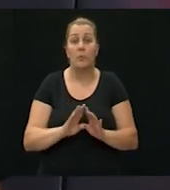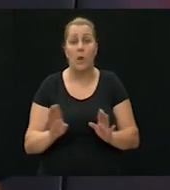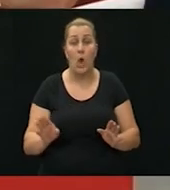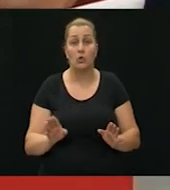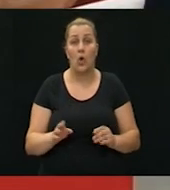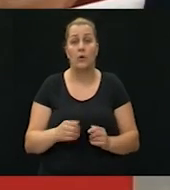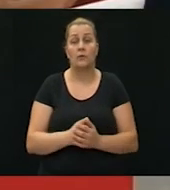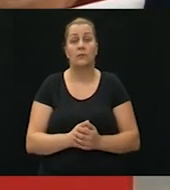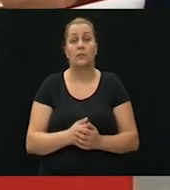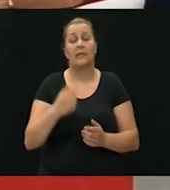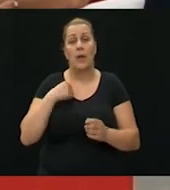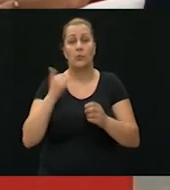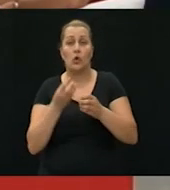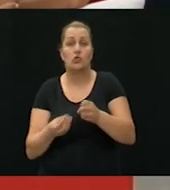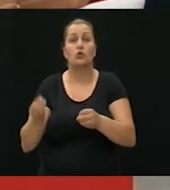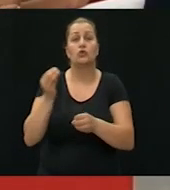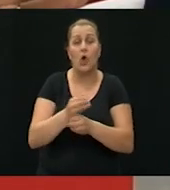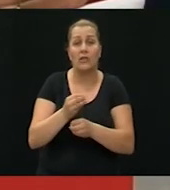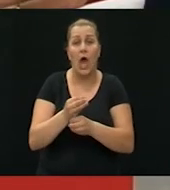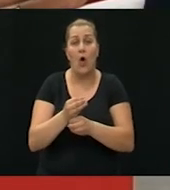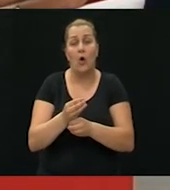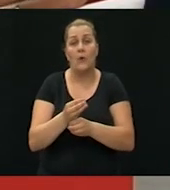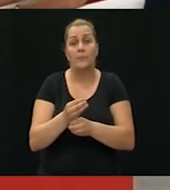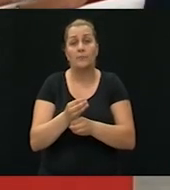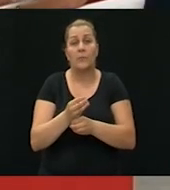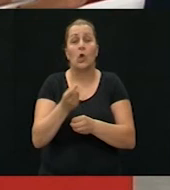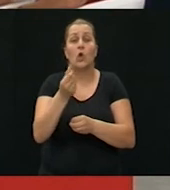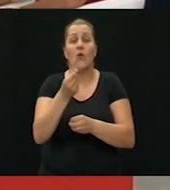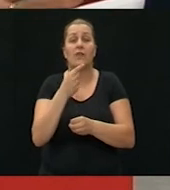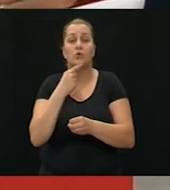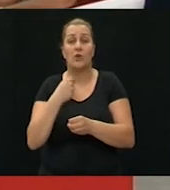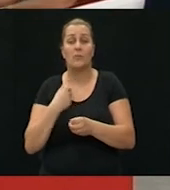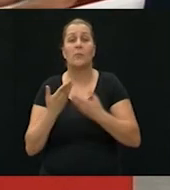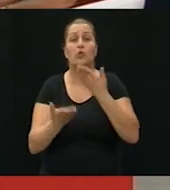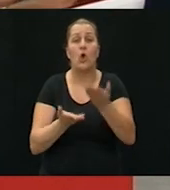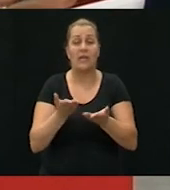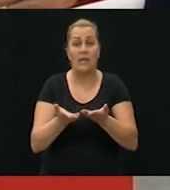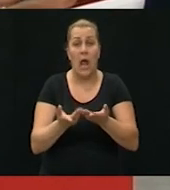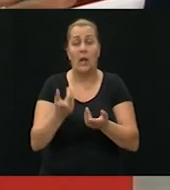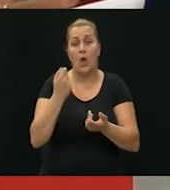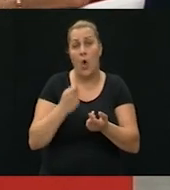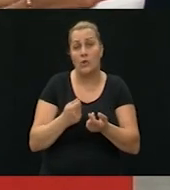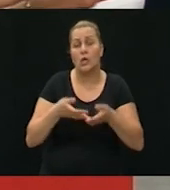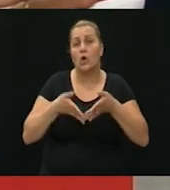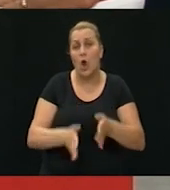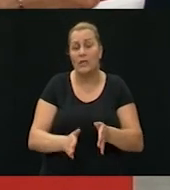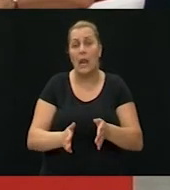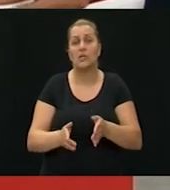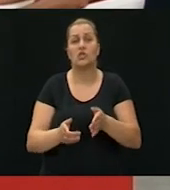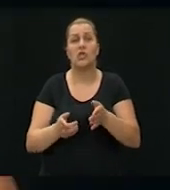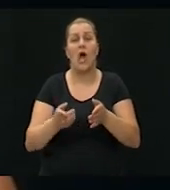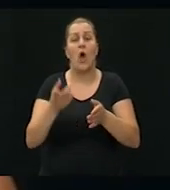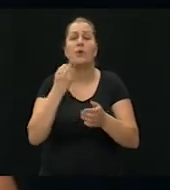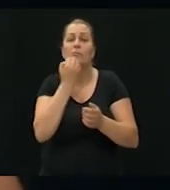to. Ja bi se nadao da, evo, na Iveka, novac koji smo mi donirali od rodilišta, od šta ja